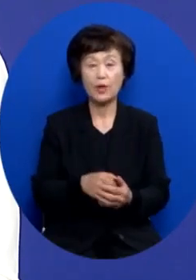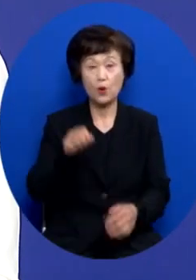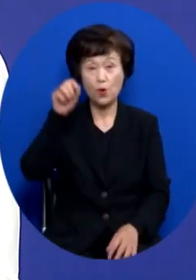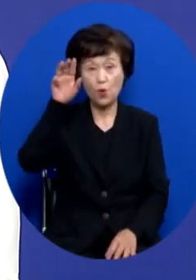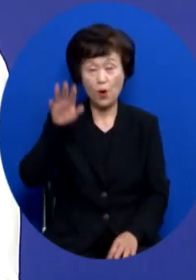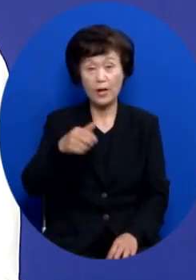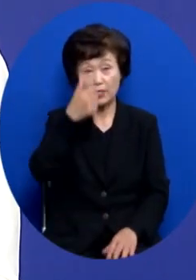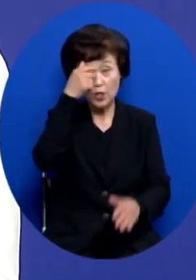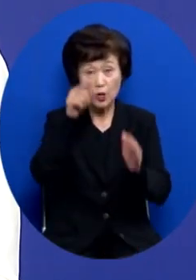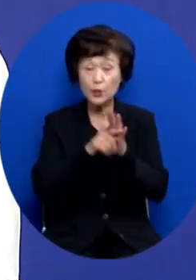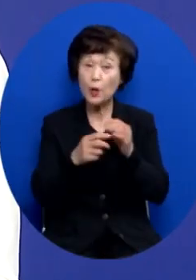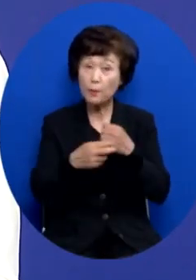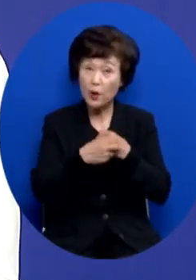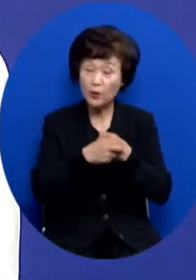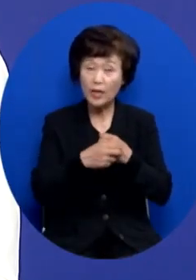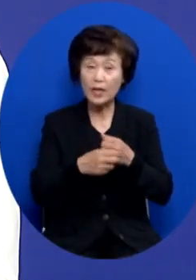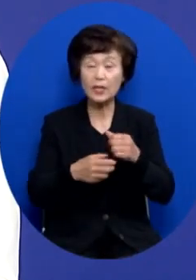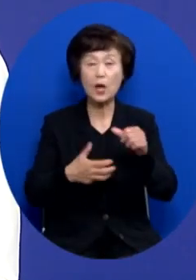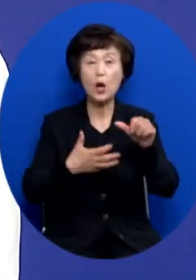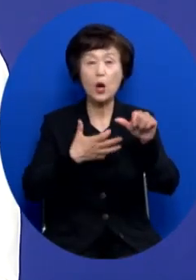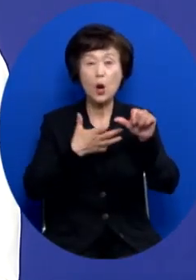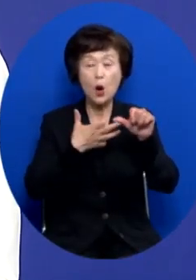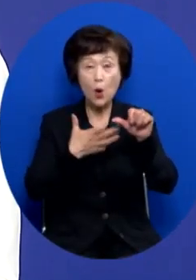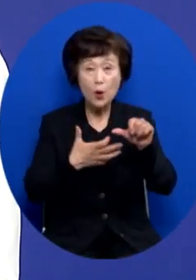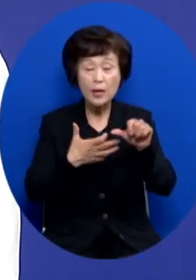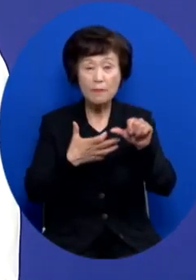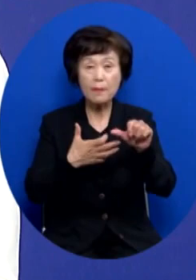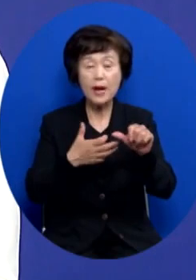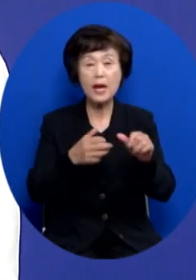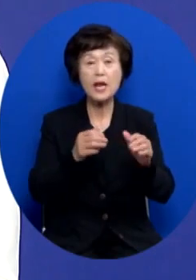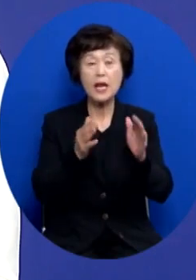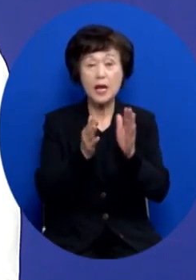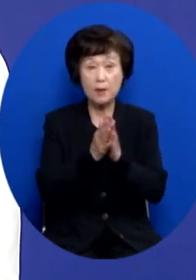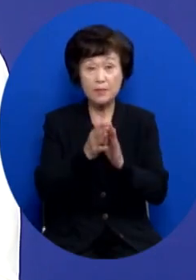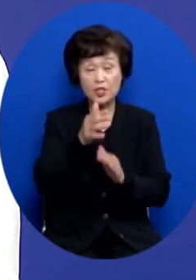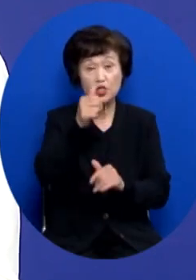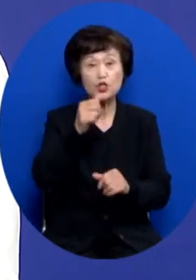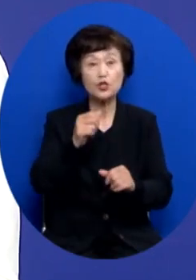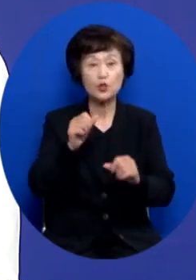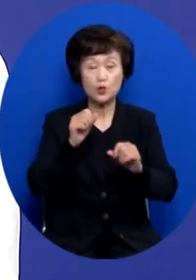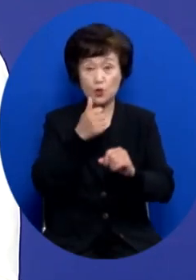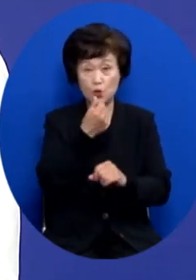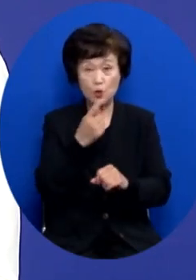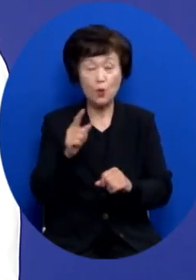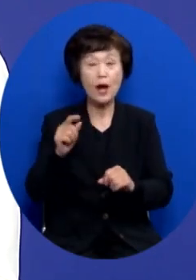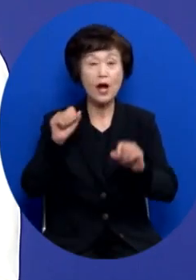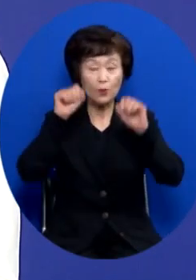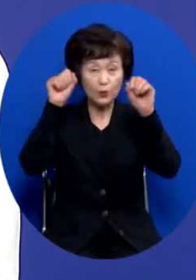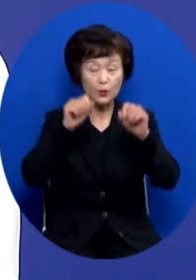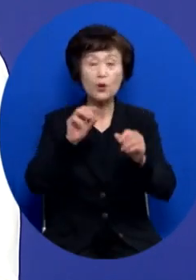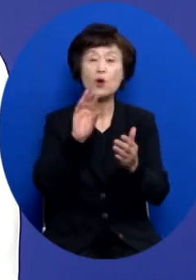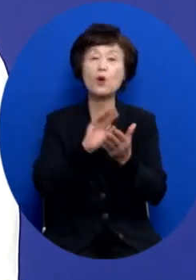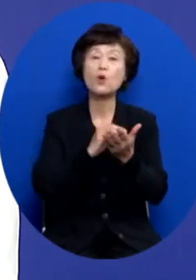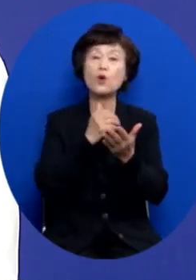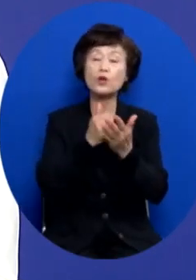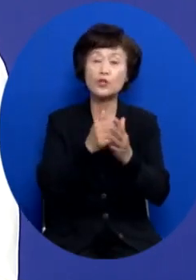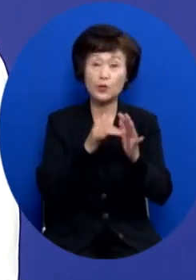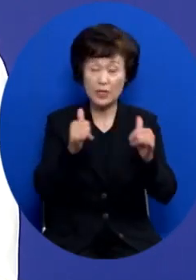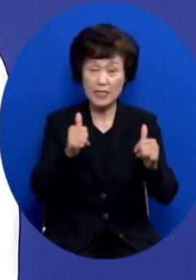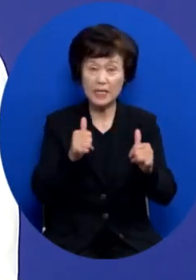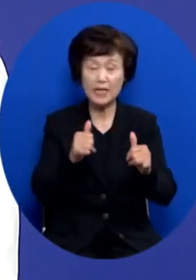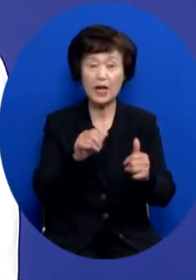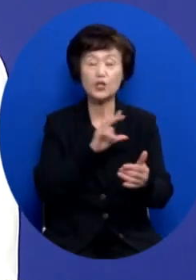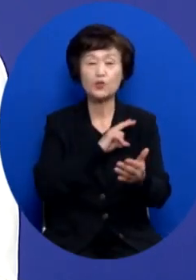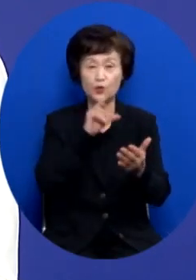광주기독병원은 5.18 민주화 운동 제43주년을 기념해 5.18 민주화 운동과 그리스도인이라는 주제로